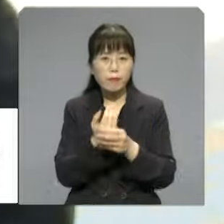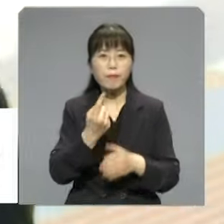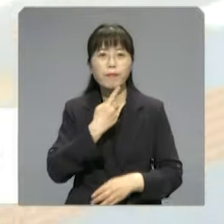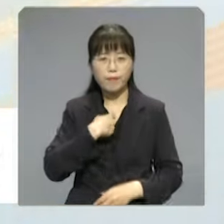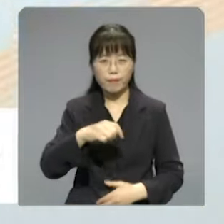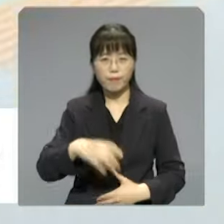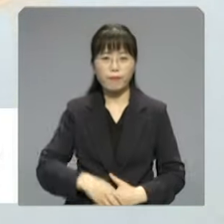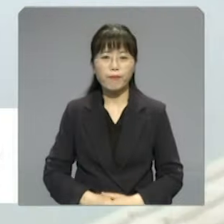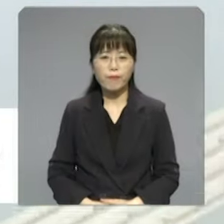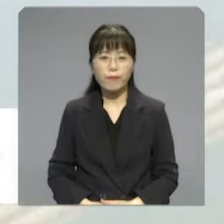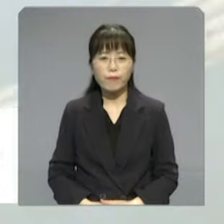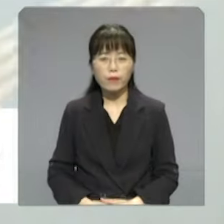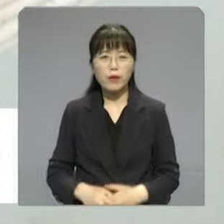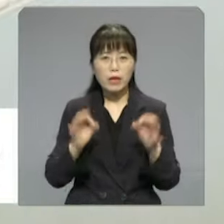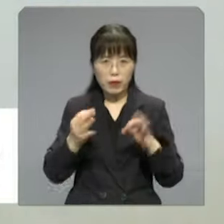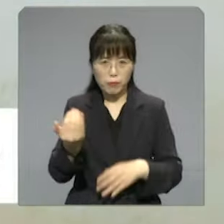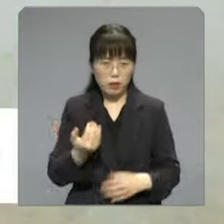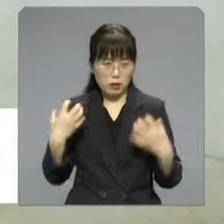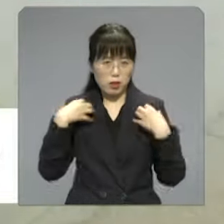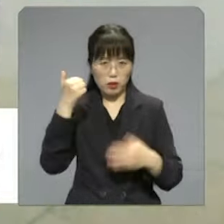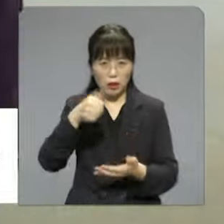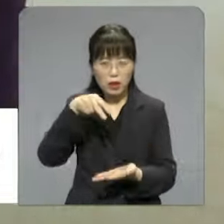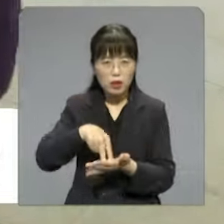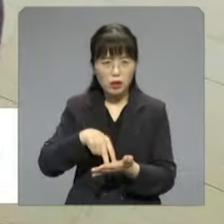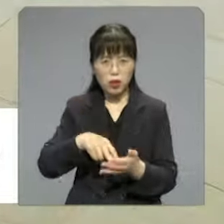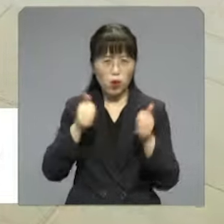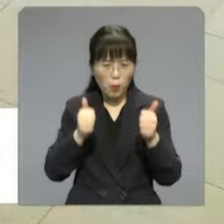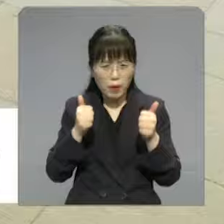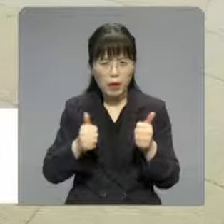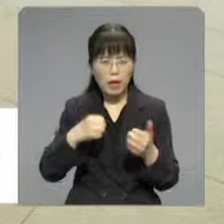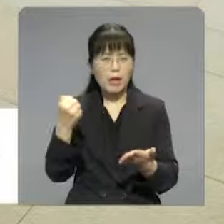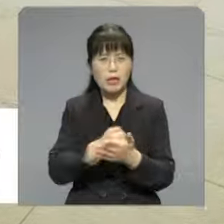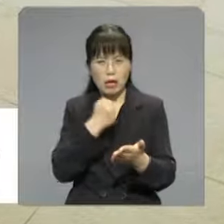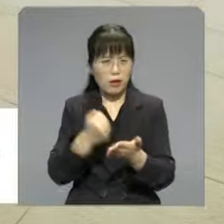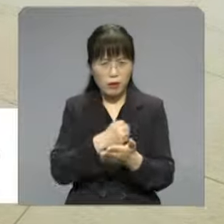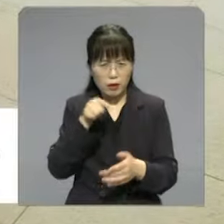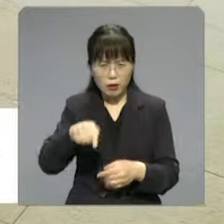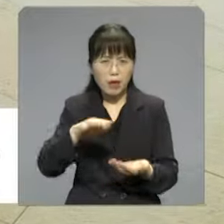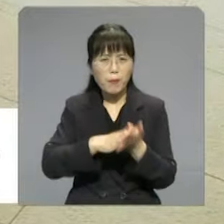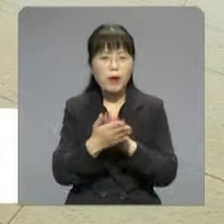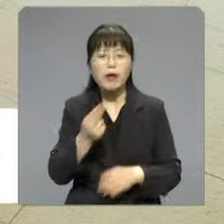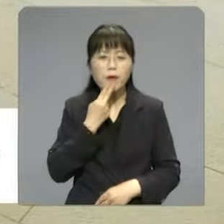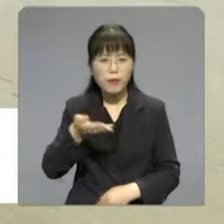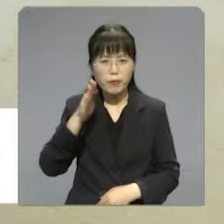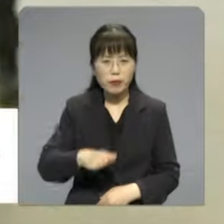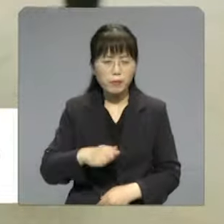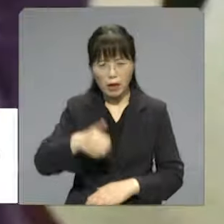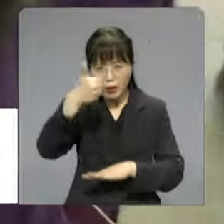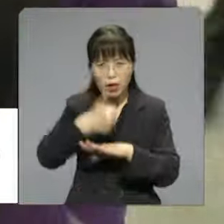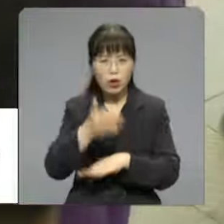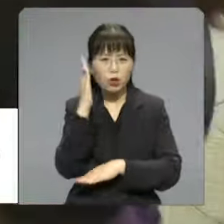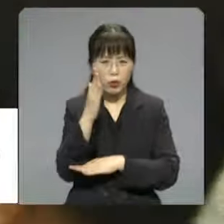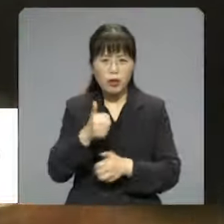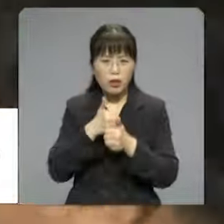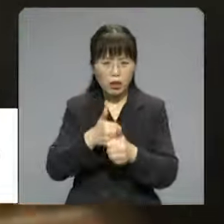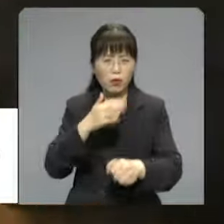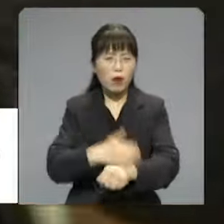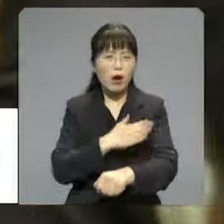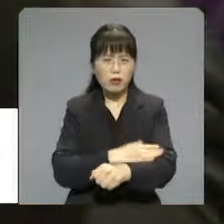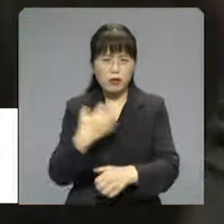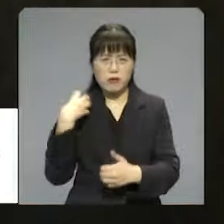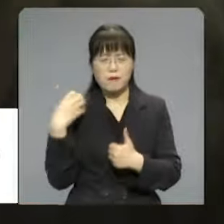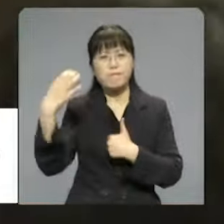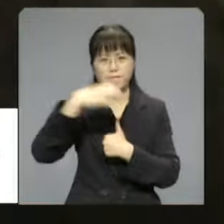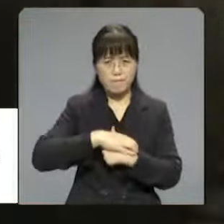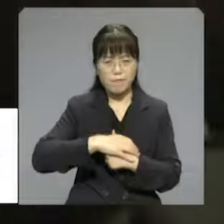발생하기도 했습니다. 김 전 청장 측은 공판에서 안타까운 점은 변함이 없지만 결과론에 따른 과도한